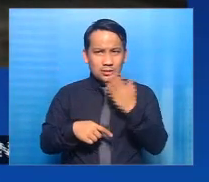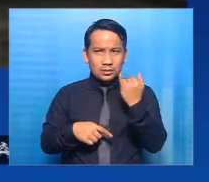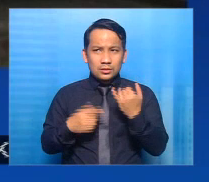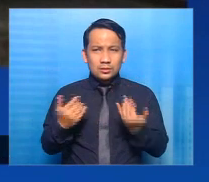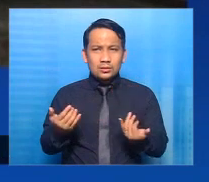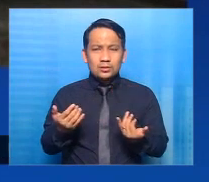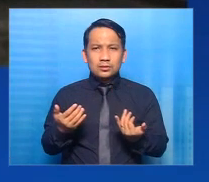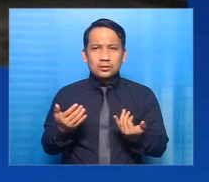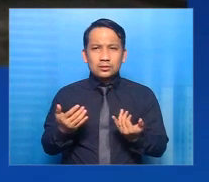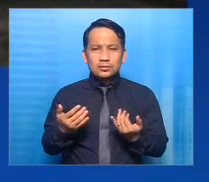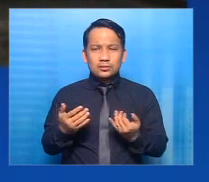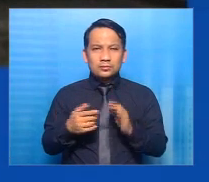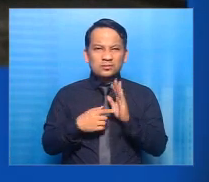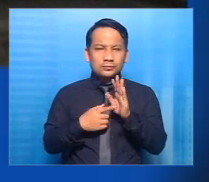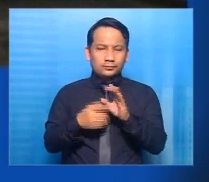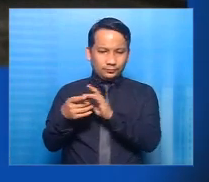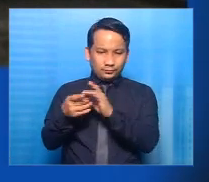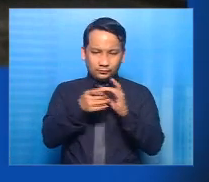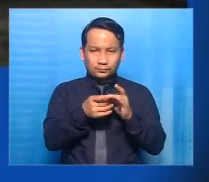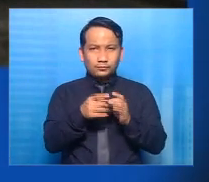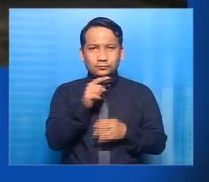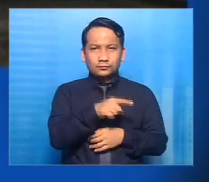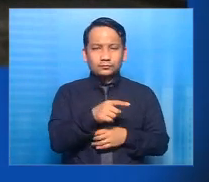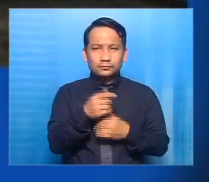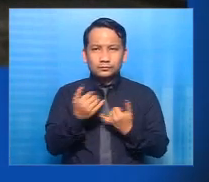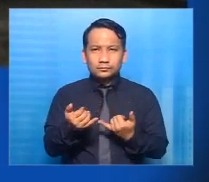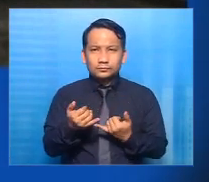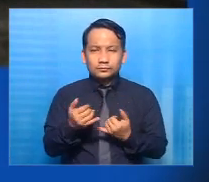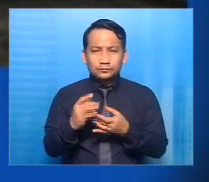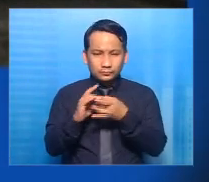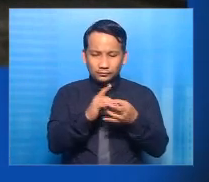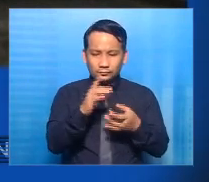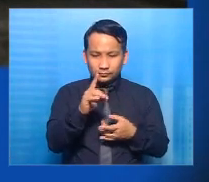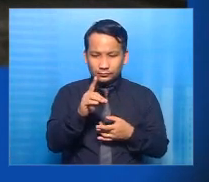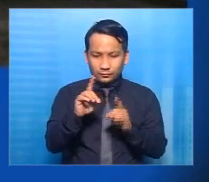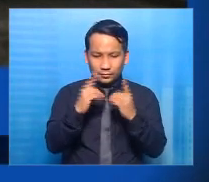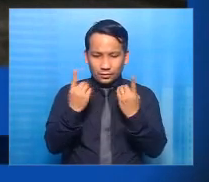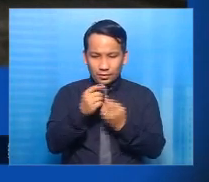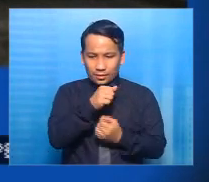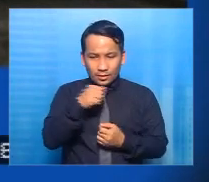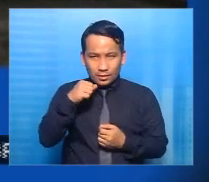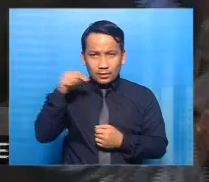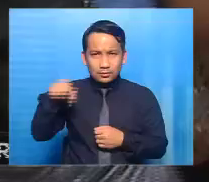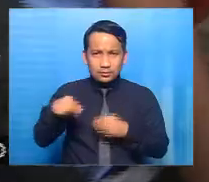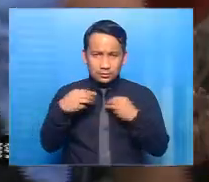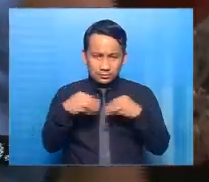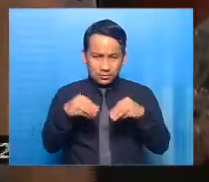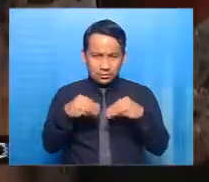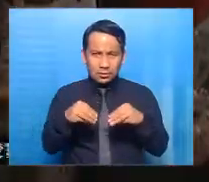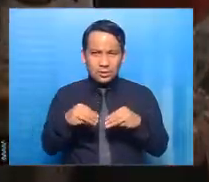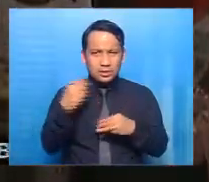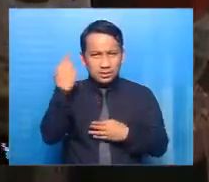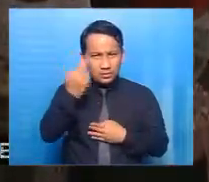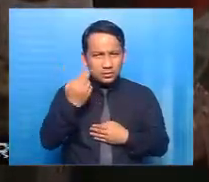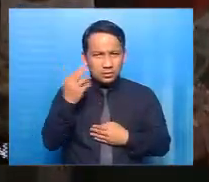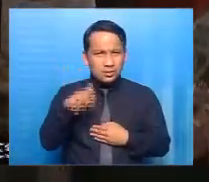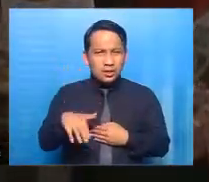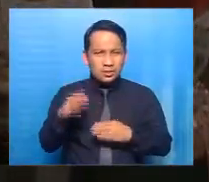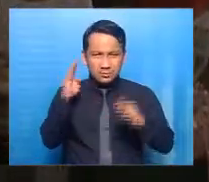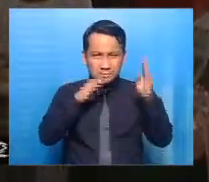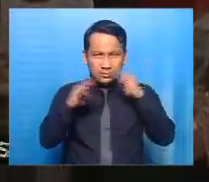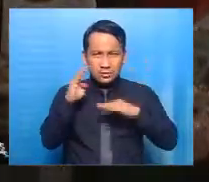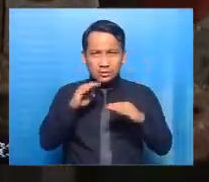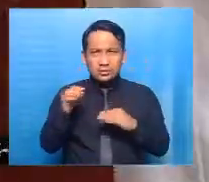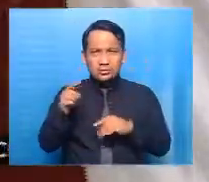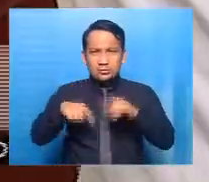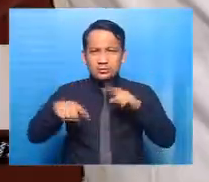na well-coordinated naman po yung DA dito po sa aming market. Ang dahilan pala ng problema,